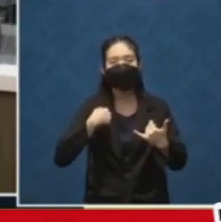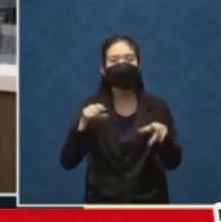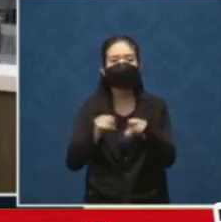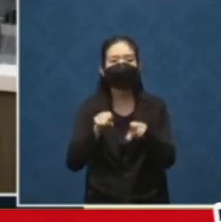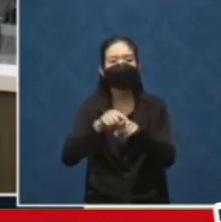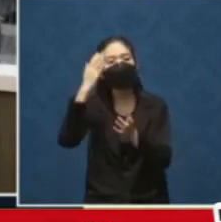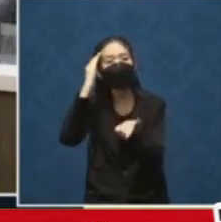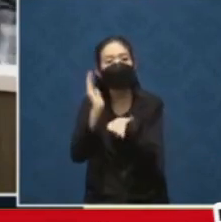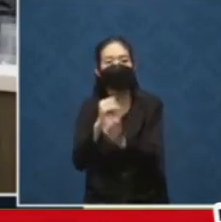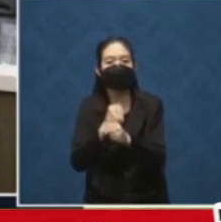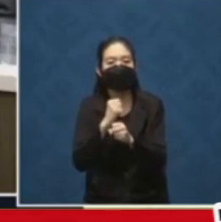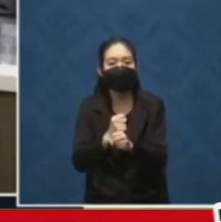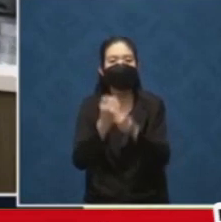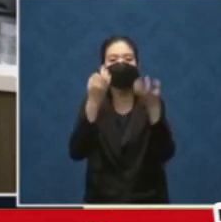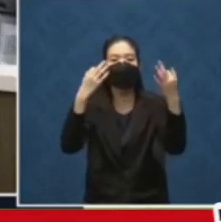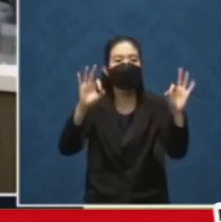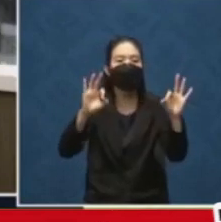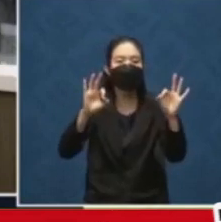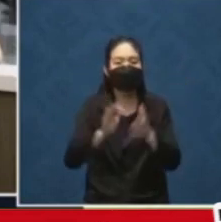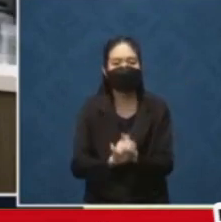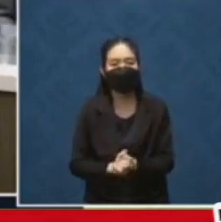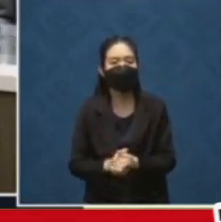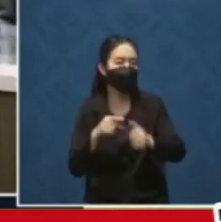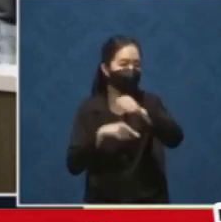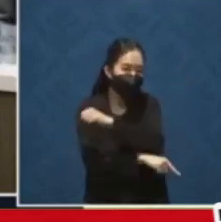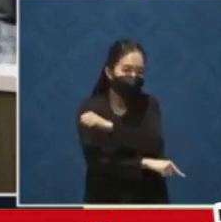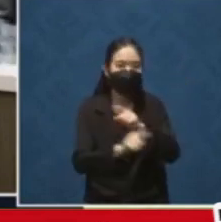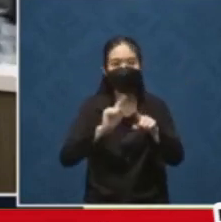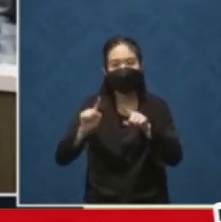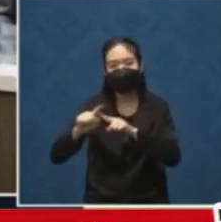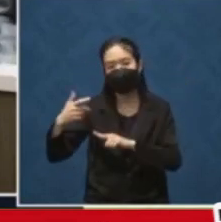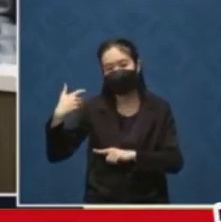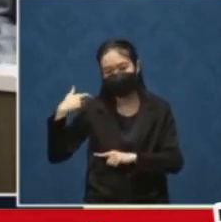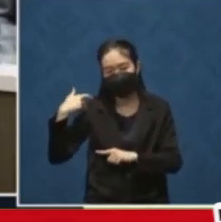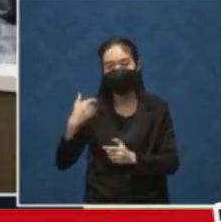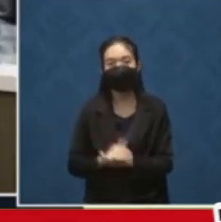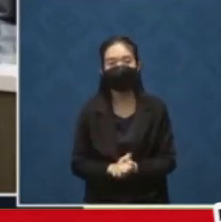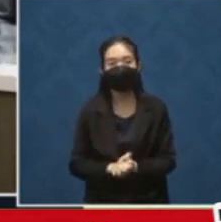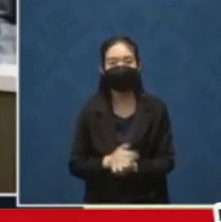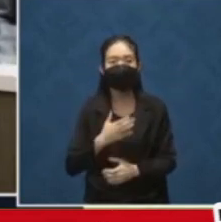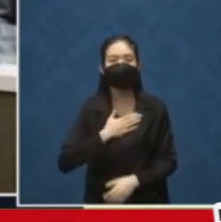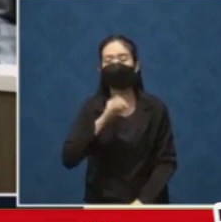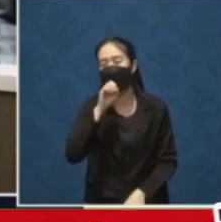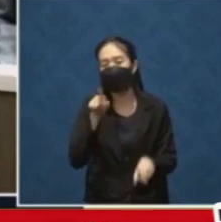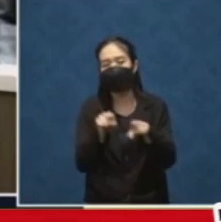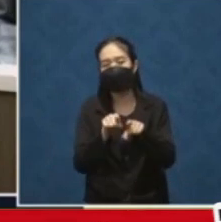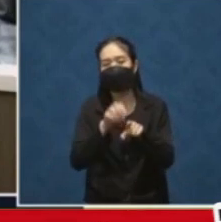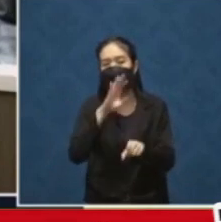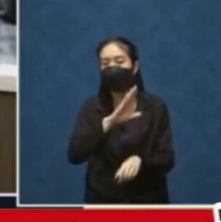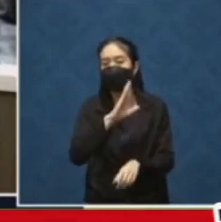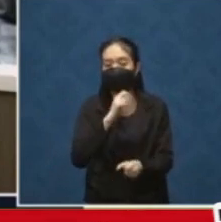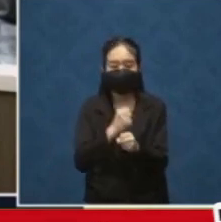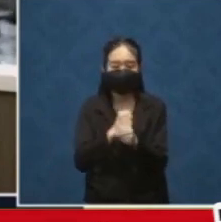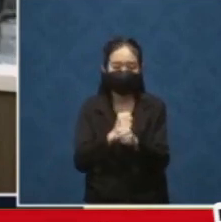ี้ท่านใช้ตำรวจฟรี มันเลยทำให้เกิดส่นหนึ่ของก่รฉ่านผมเคยเสน ironicว่ตำรวจ blowsicity